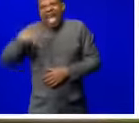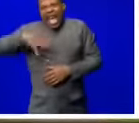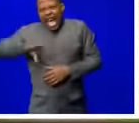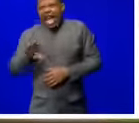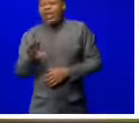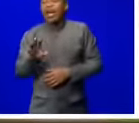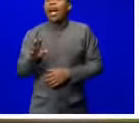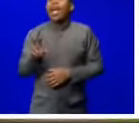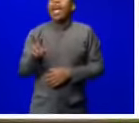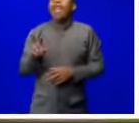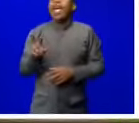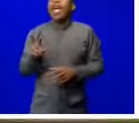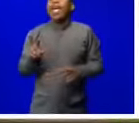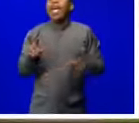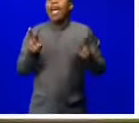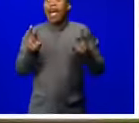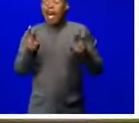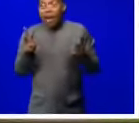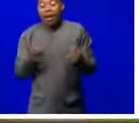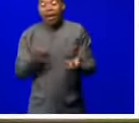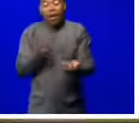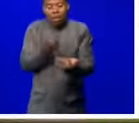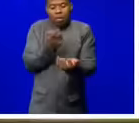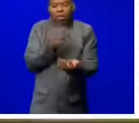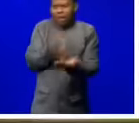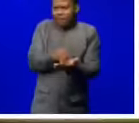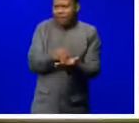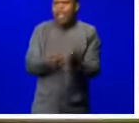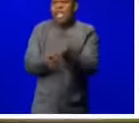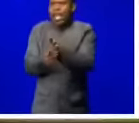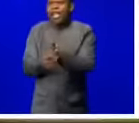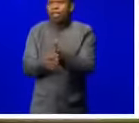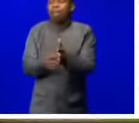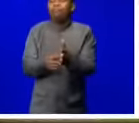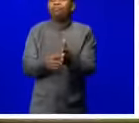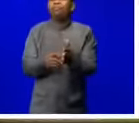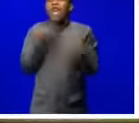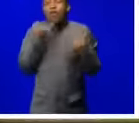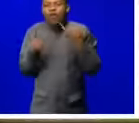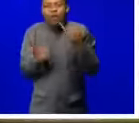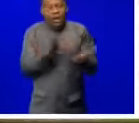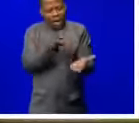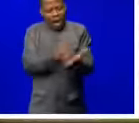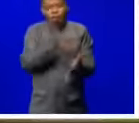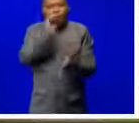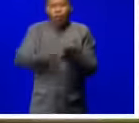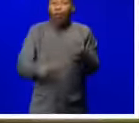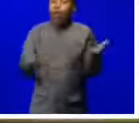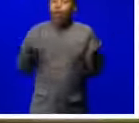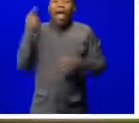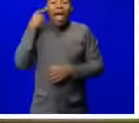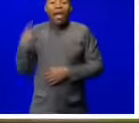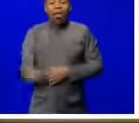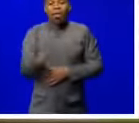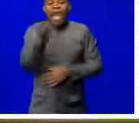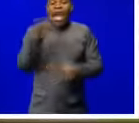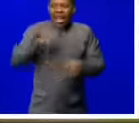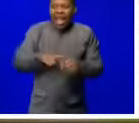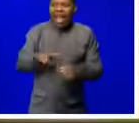unematamatisi unemakhabishi so ubhalile la kuthengisa siphofaneni nanifuna lokho ningangithinza tinombola abhale futhi